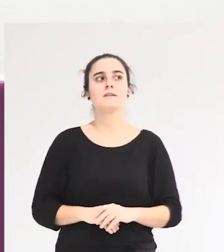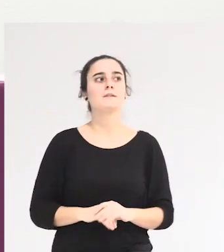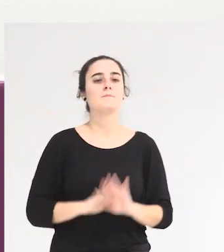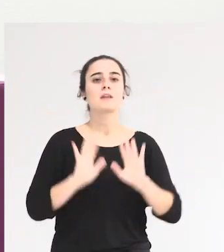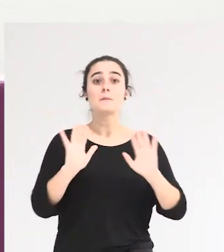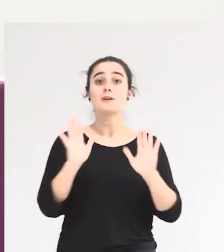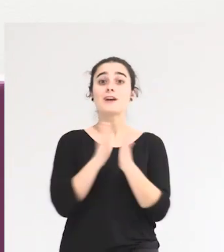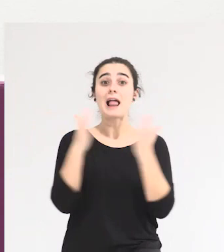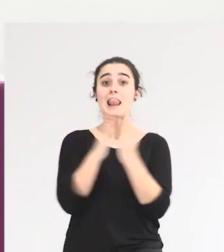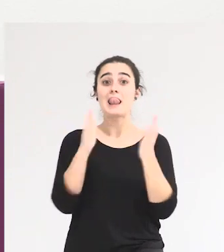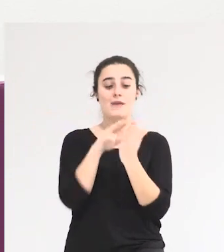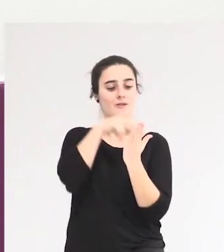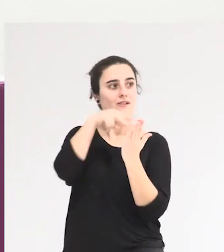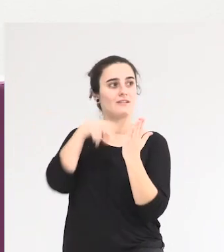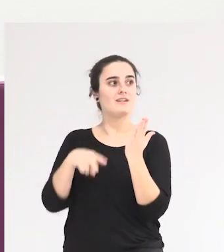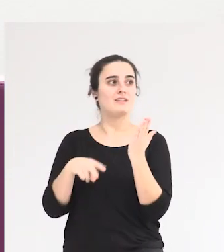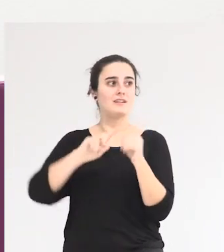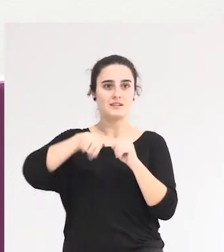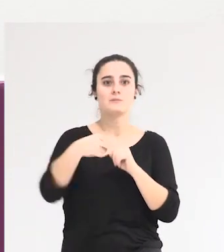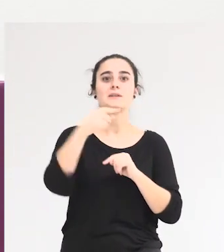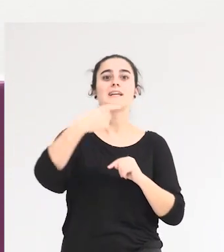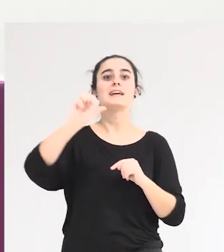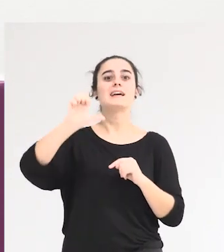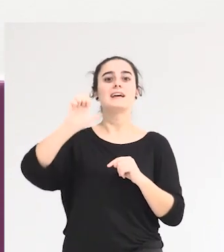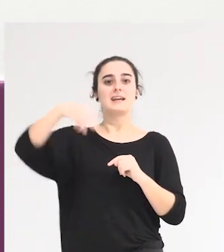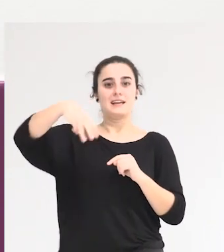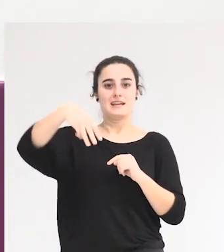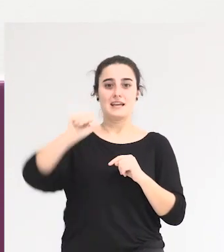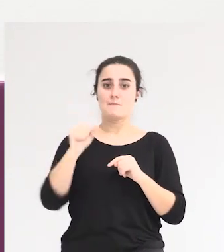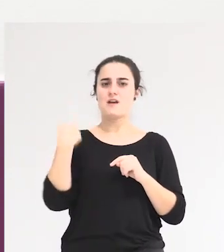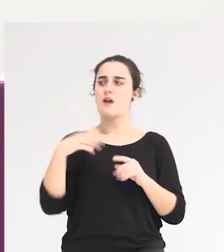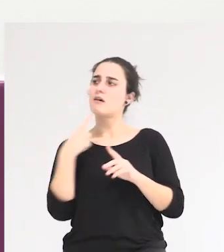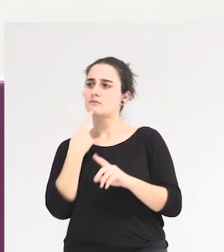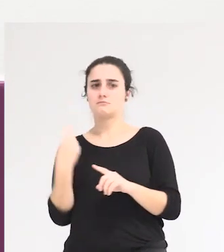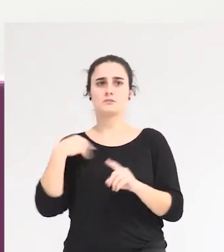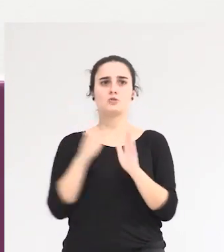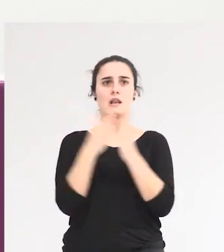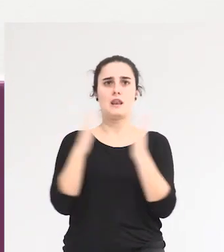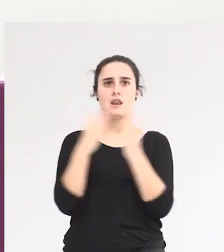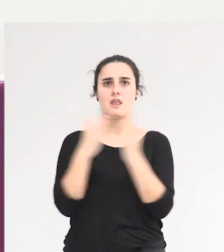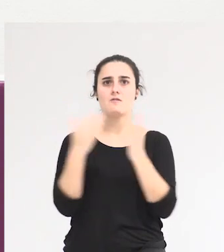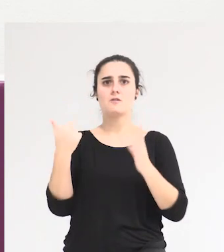Baina irakurri nuen liburu bat, gero, bueno, Gemak ere aipatu duen liburu bat, eta